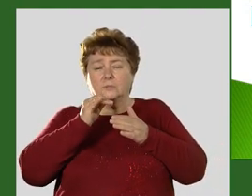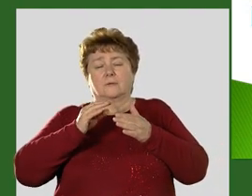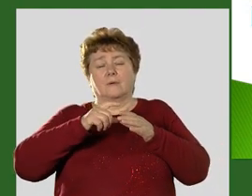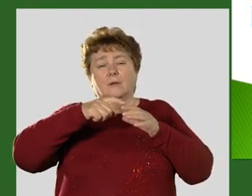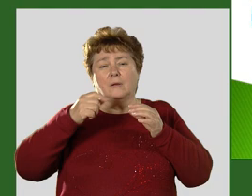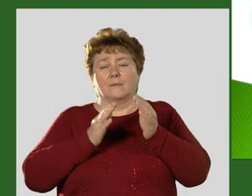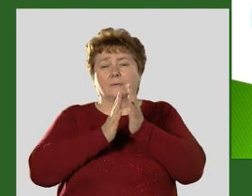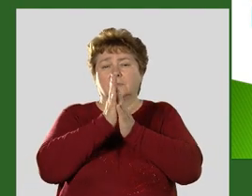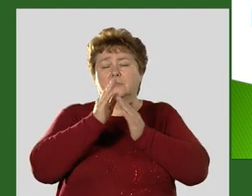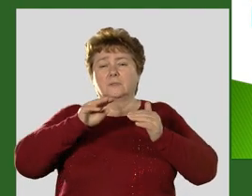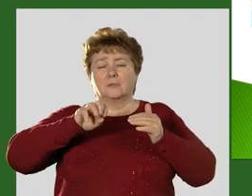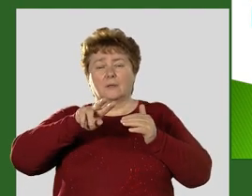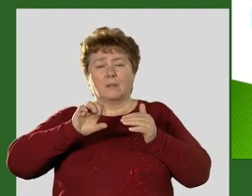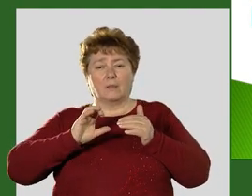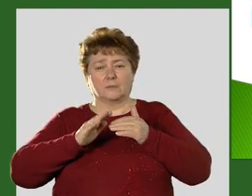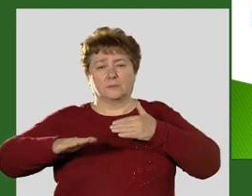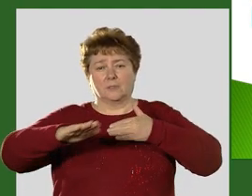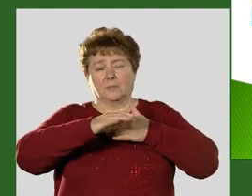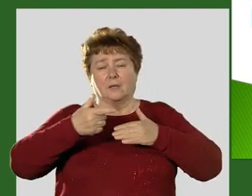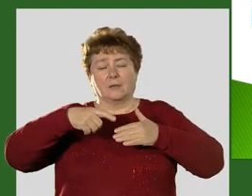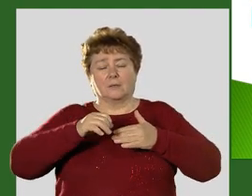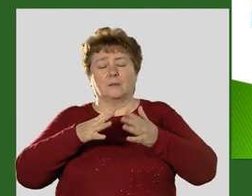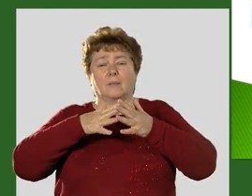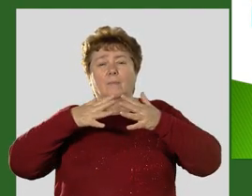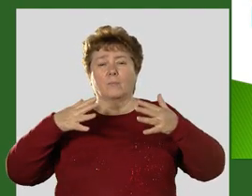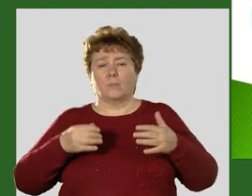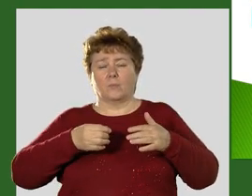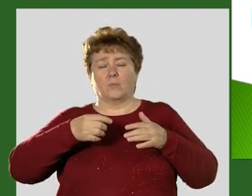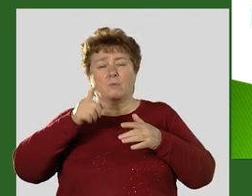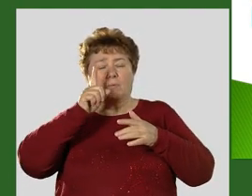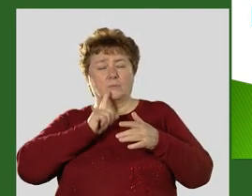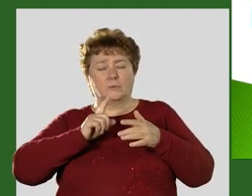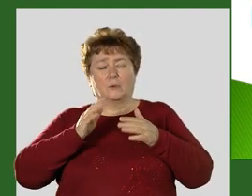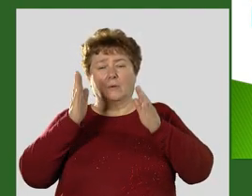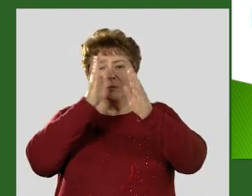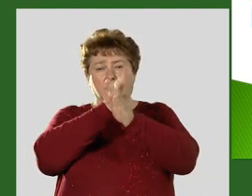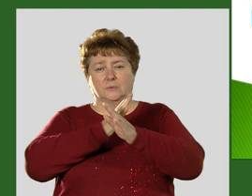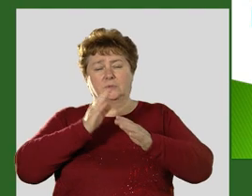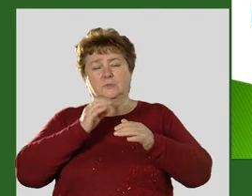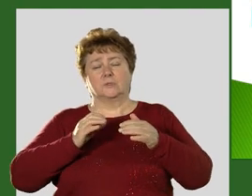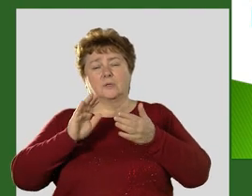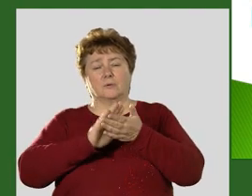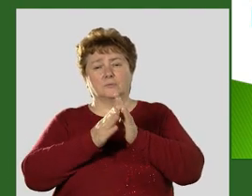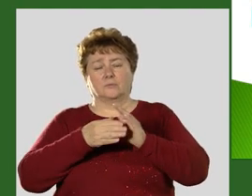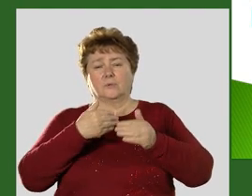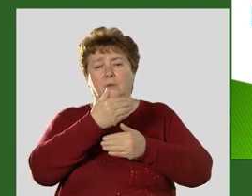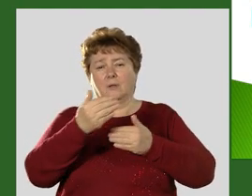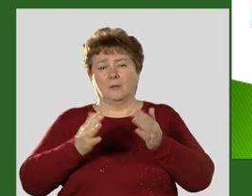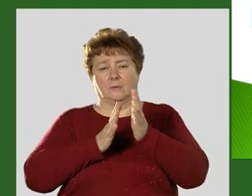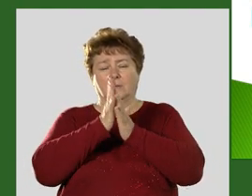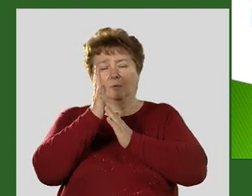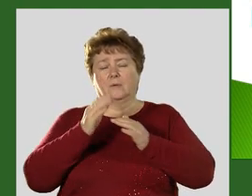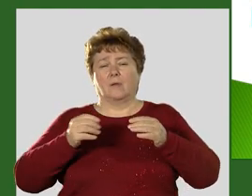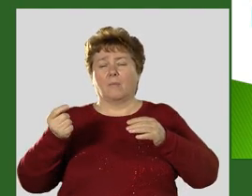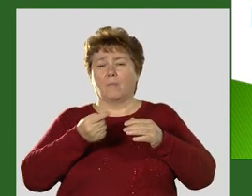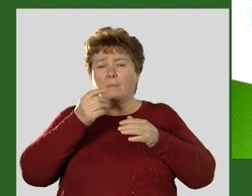листа выращивали в Талаской долине, где наиболее благоприятные агроклиматические условия для этой культуры.